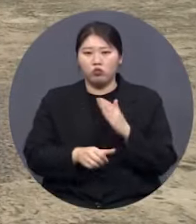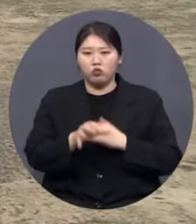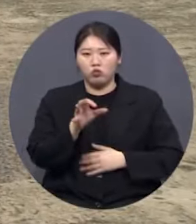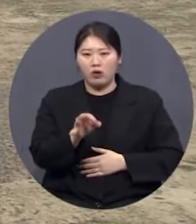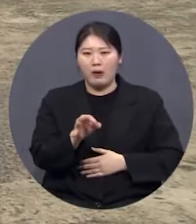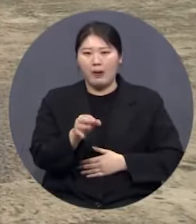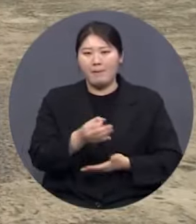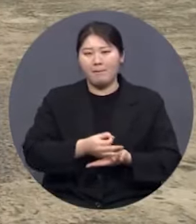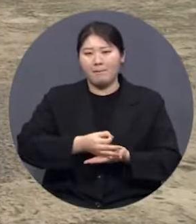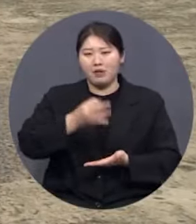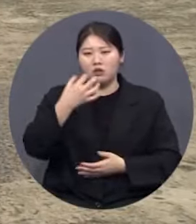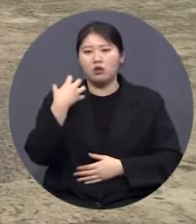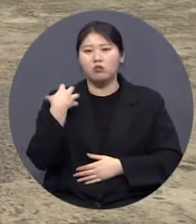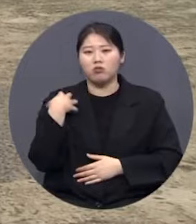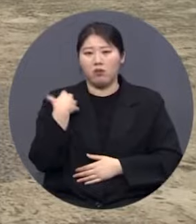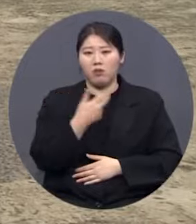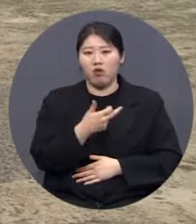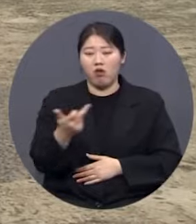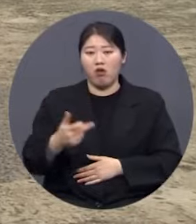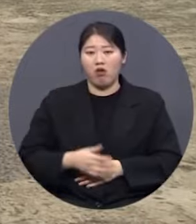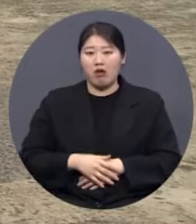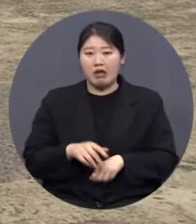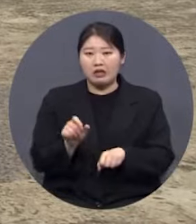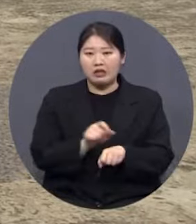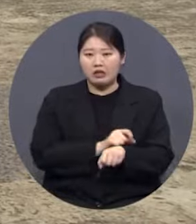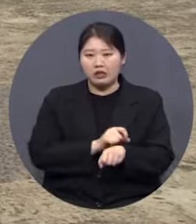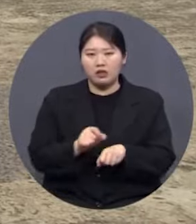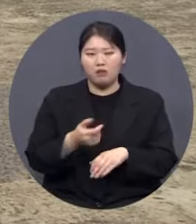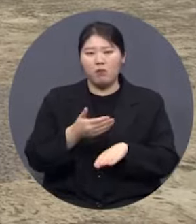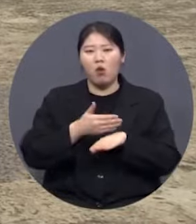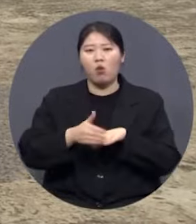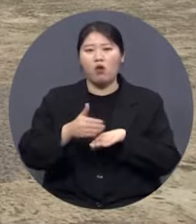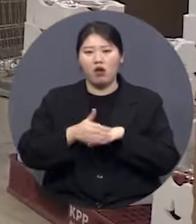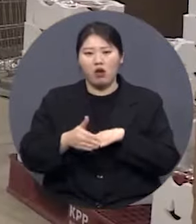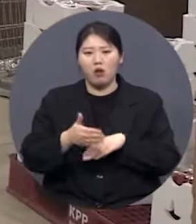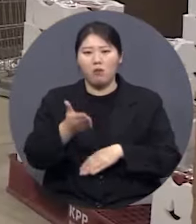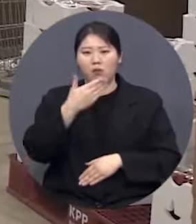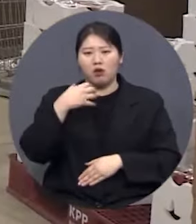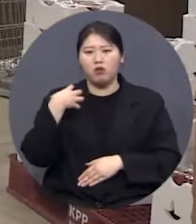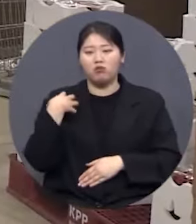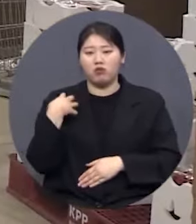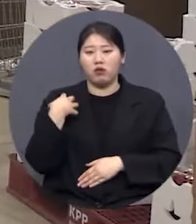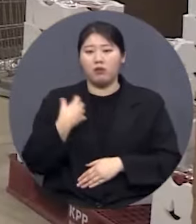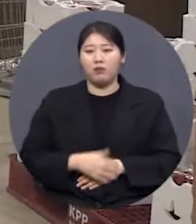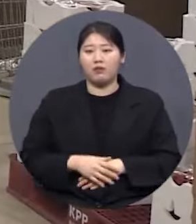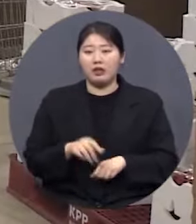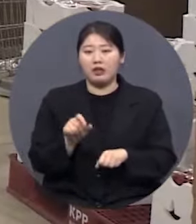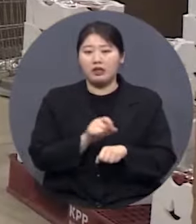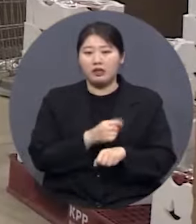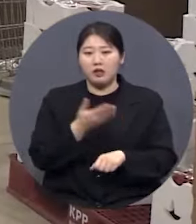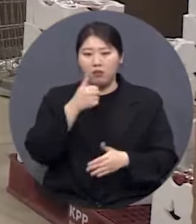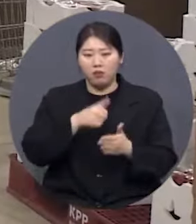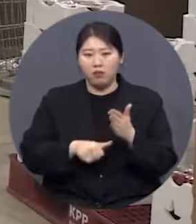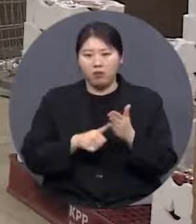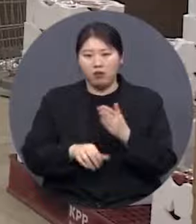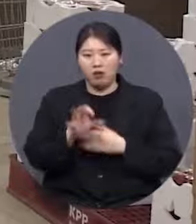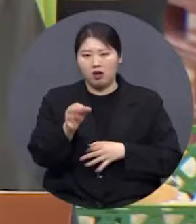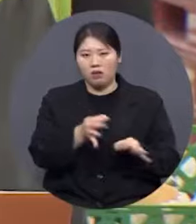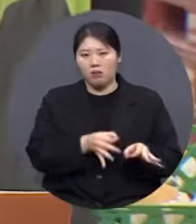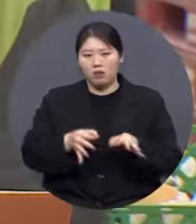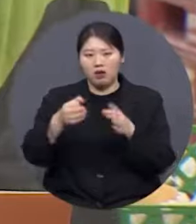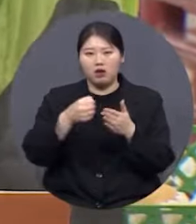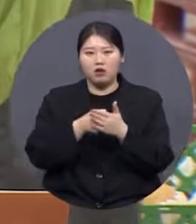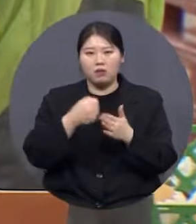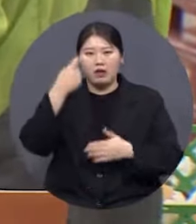비싸서 부담스러운데 특히 회나 해산물 같은 게 비싸서 먹기 부담스러워요. 특히 식료품 가격이 크게 올라